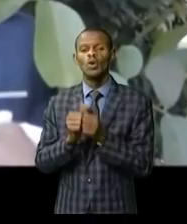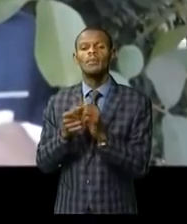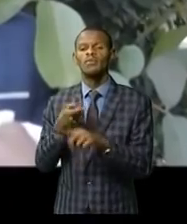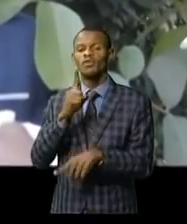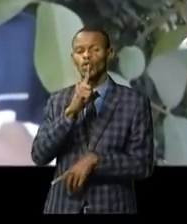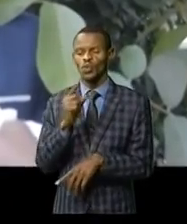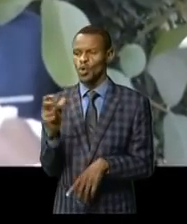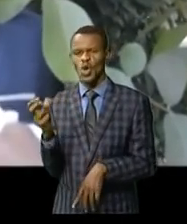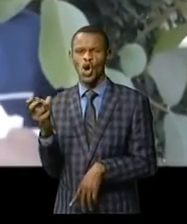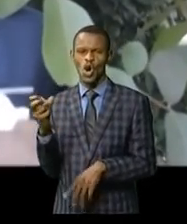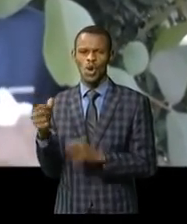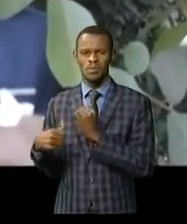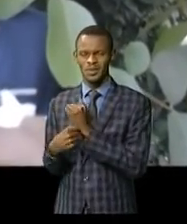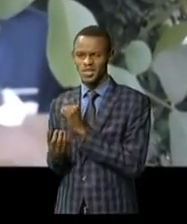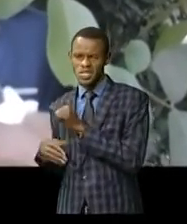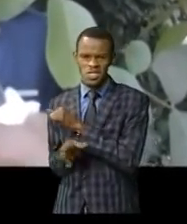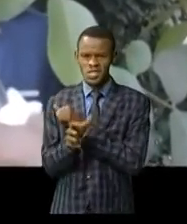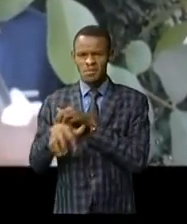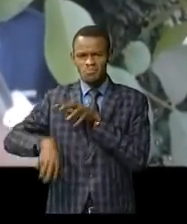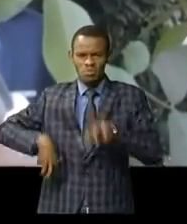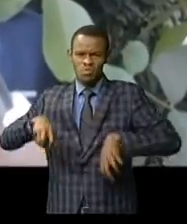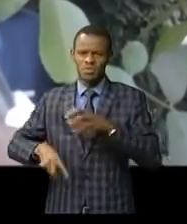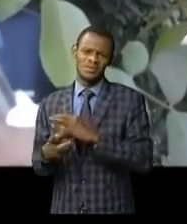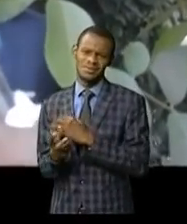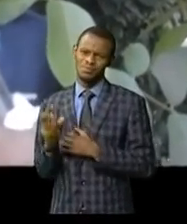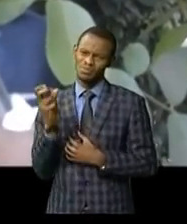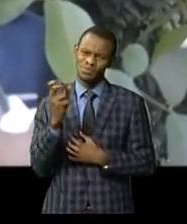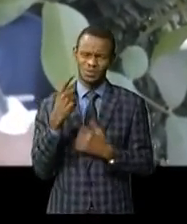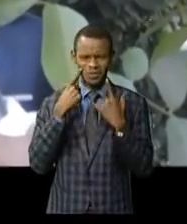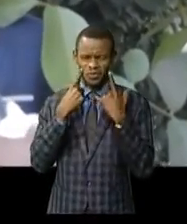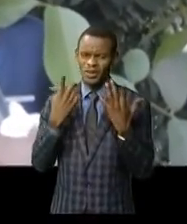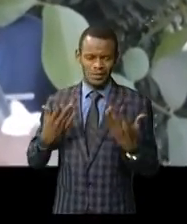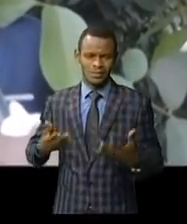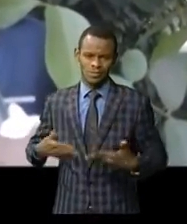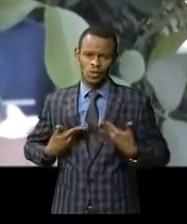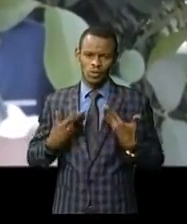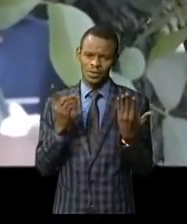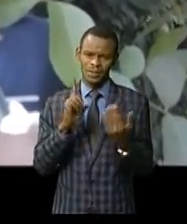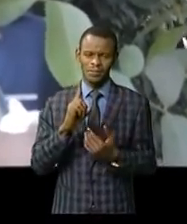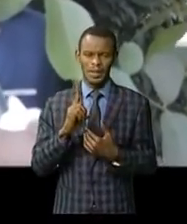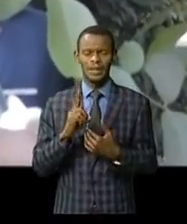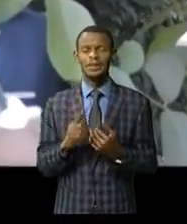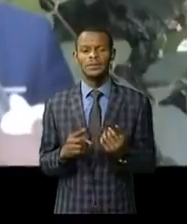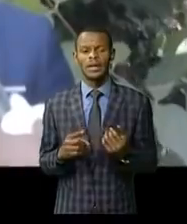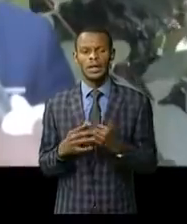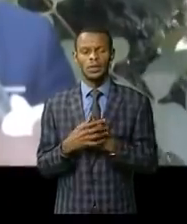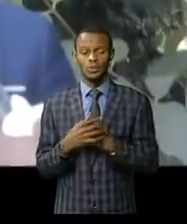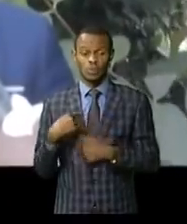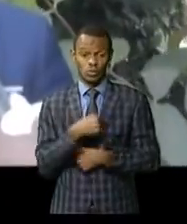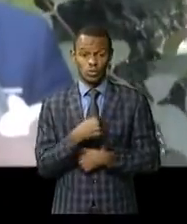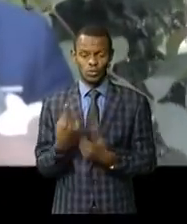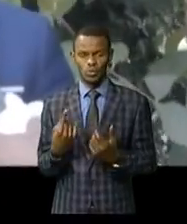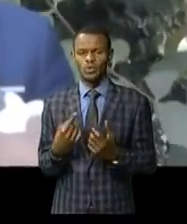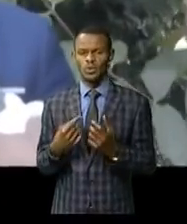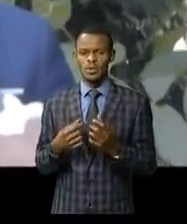dit présenter, même déposer notre document partout, par-ci, par-là, toutes les institutions de la République. Nous, en tant